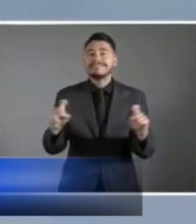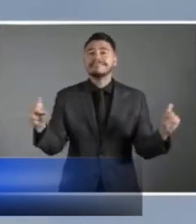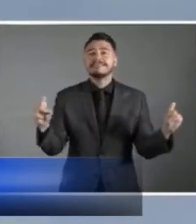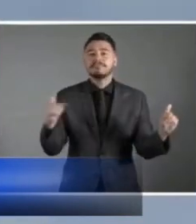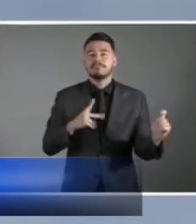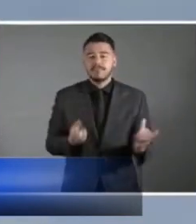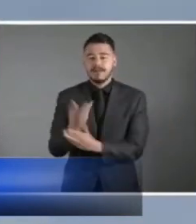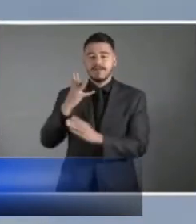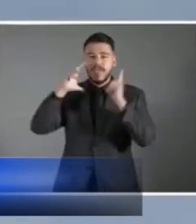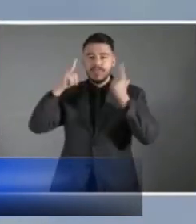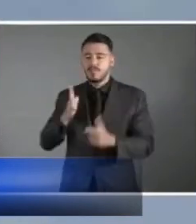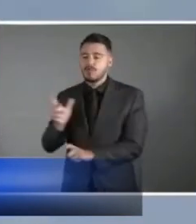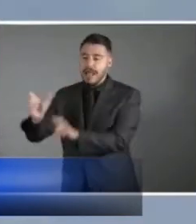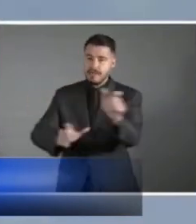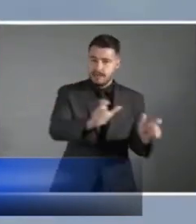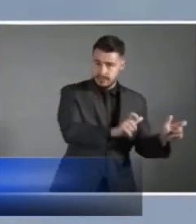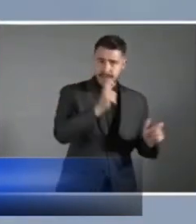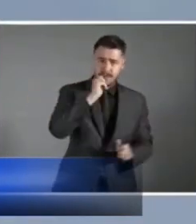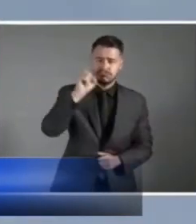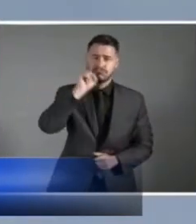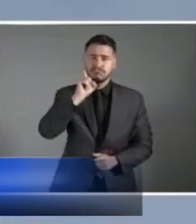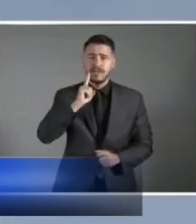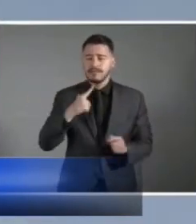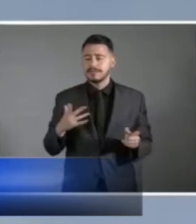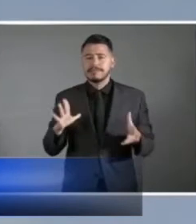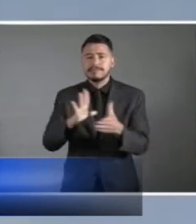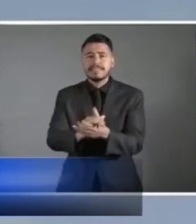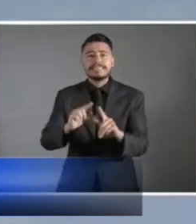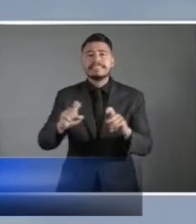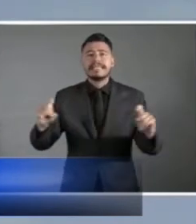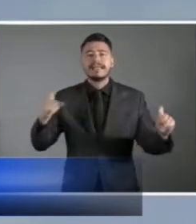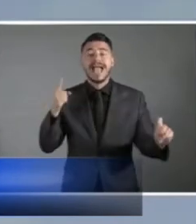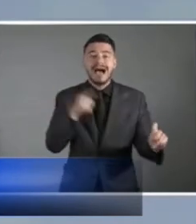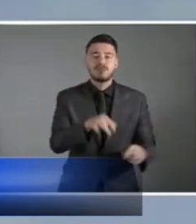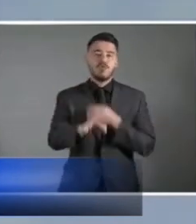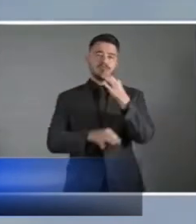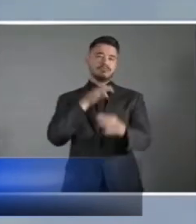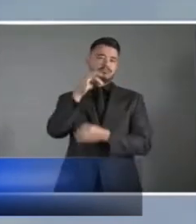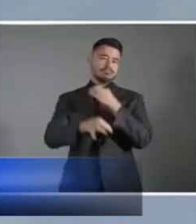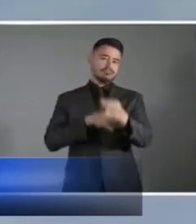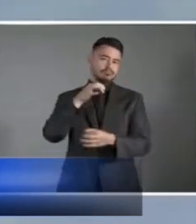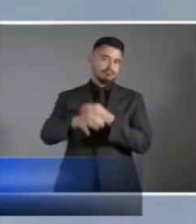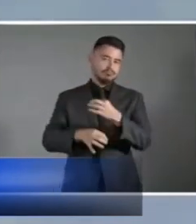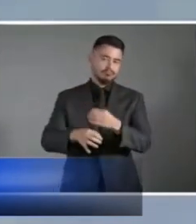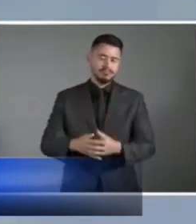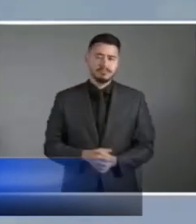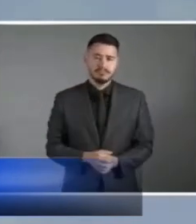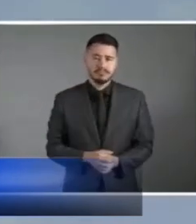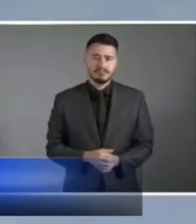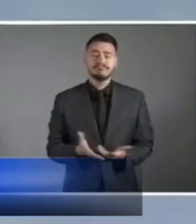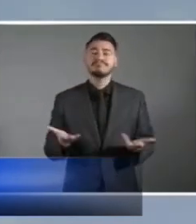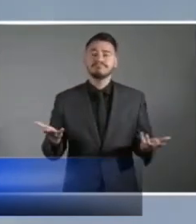νεοδημοκράτες και τις νεοδημοκράτισες, ήρθα να σας μιλήσω βέβαια για την πατρίδα